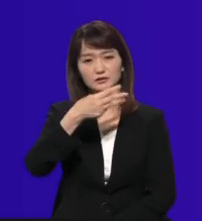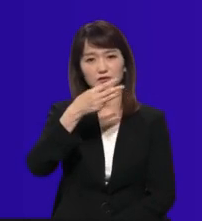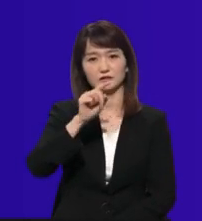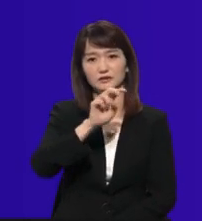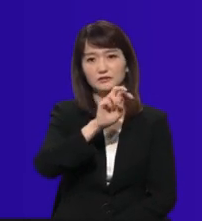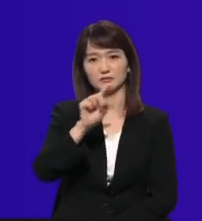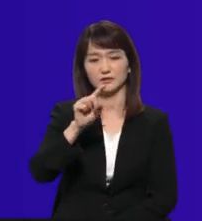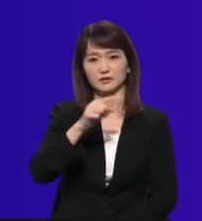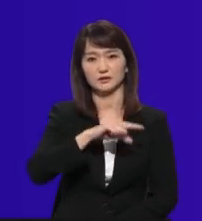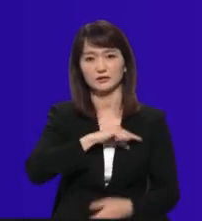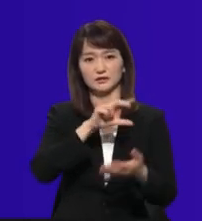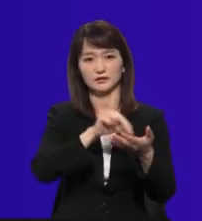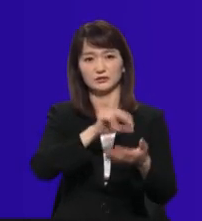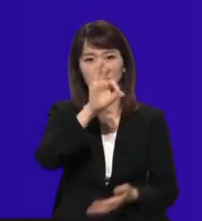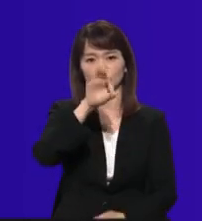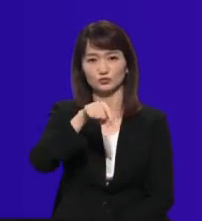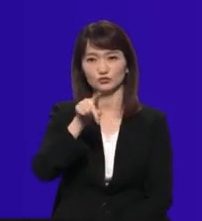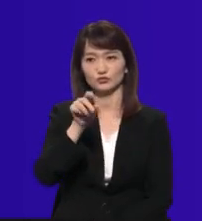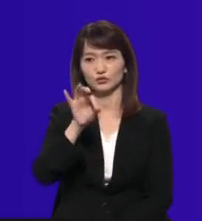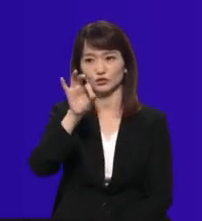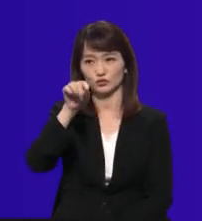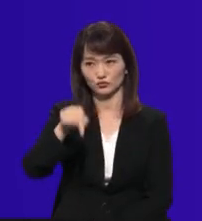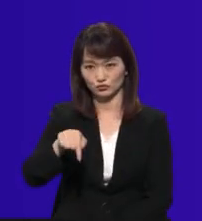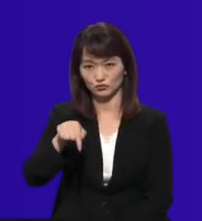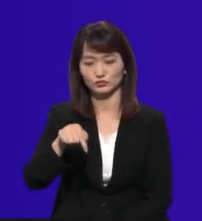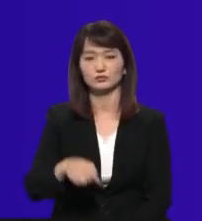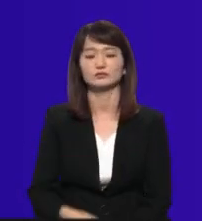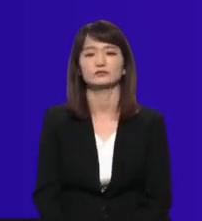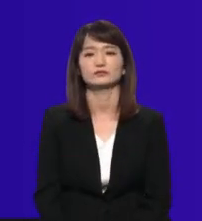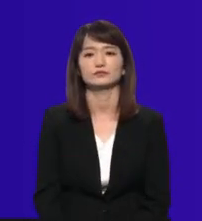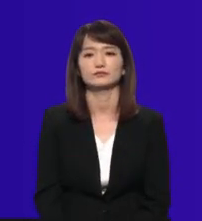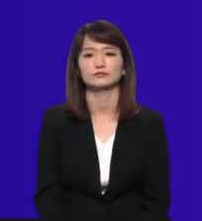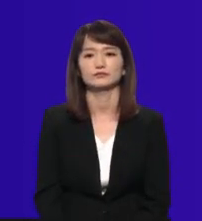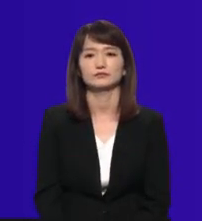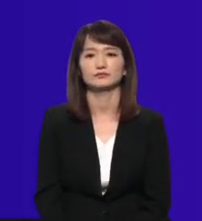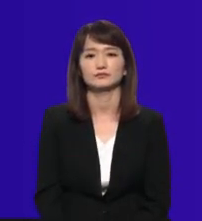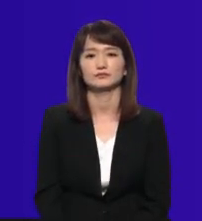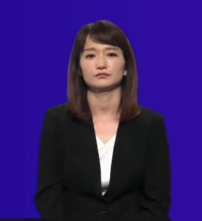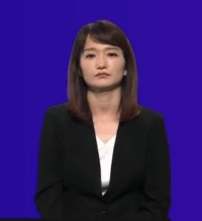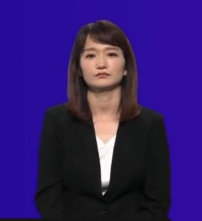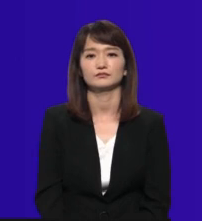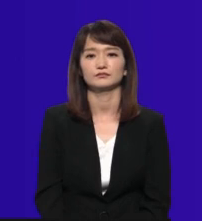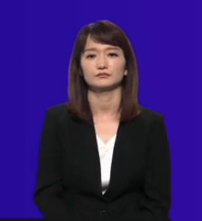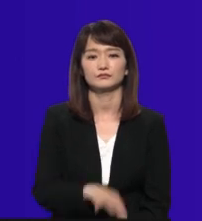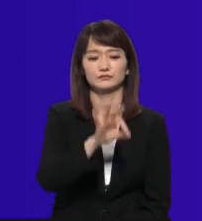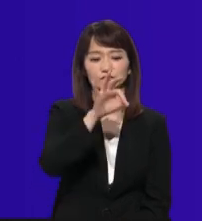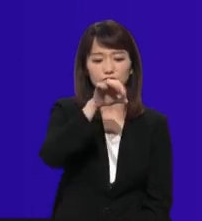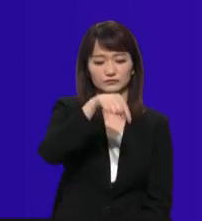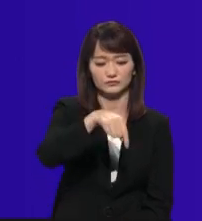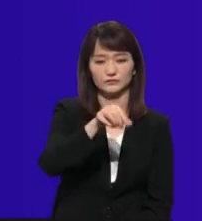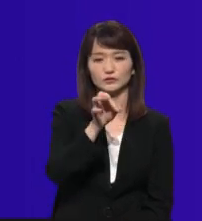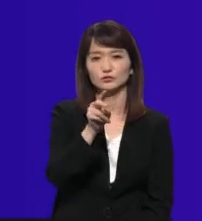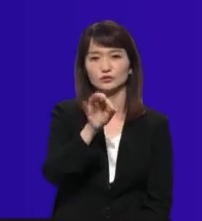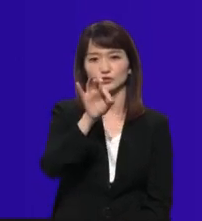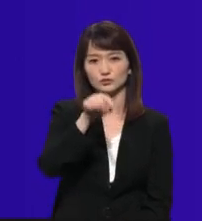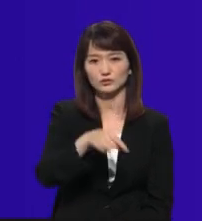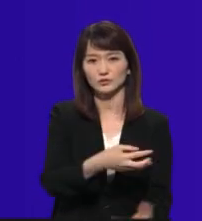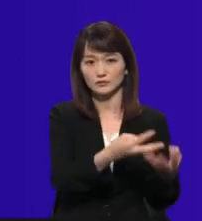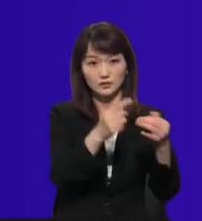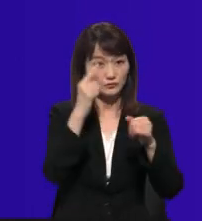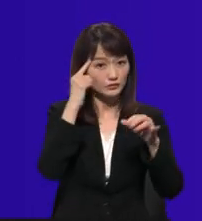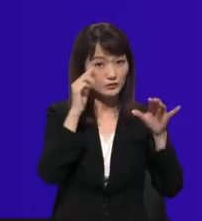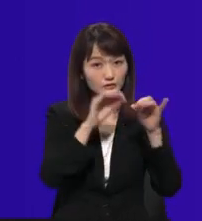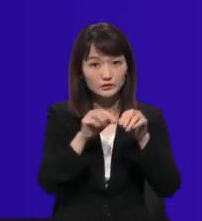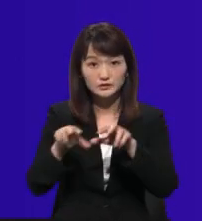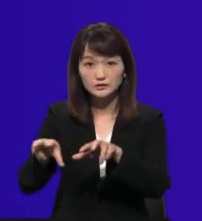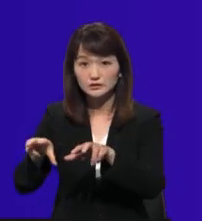우영우를 많이 거론을 하고 나면서 만평을 올렸는데 전장의 측에서는 우영우에는 많은 분들이 공감하면서